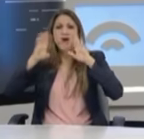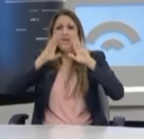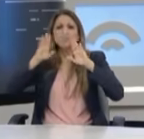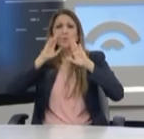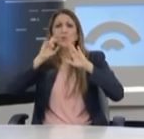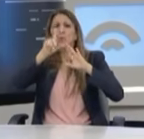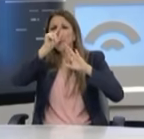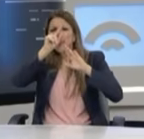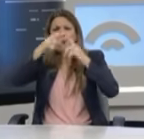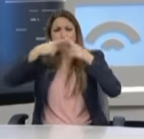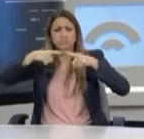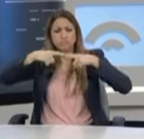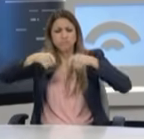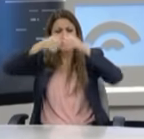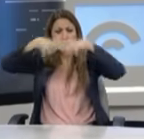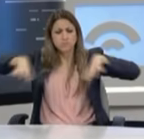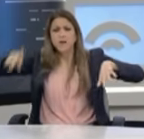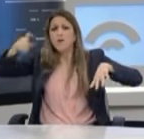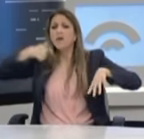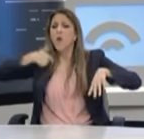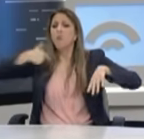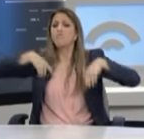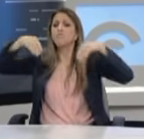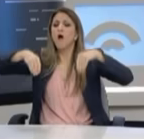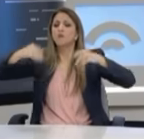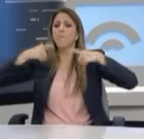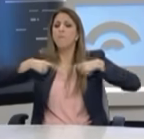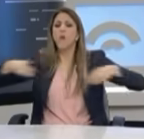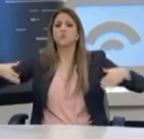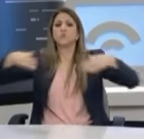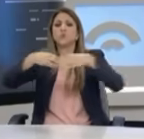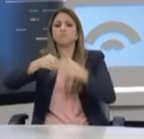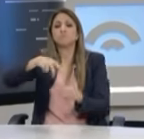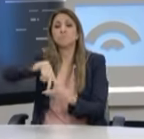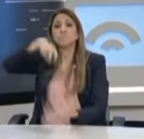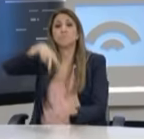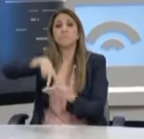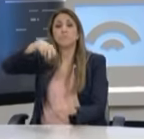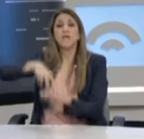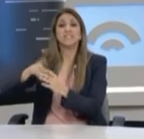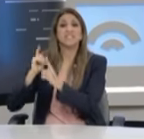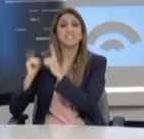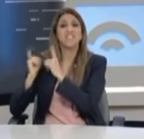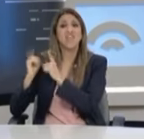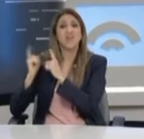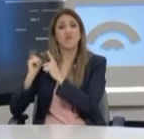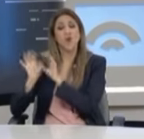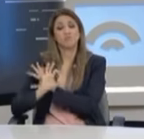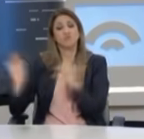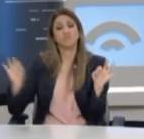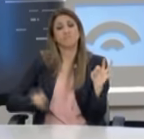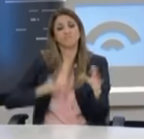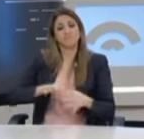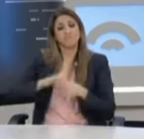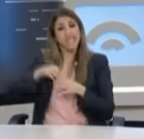αυτοπροσδιοριζόμενοι ως τα μέλη της εθνικής μακεδονικής μειονότητας, να πανηγυρίζουν για τη συμφωνία την οποία εσείς υπογράψατε. Σήμερα